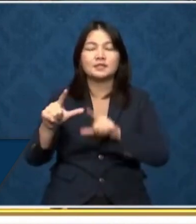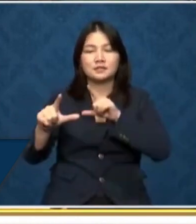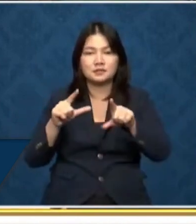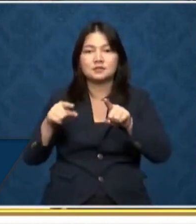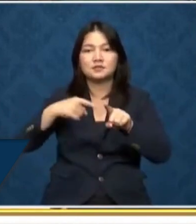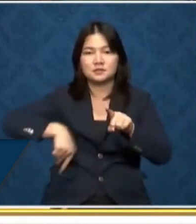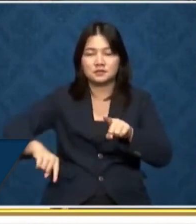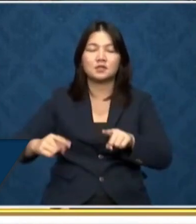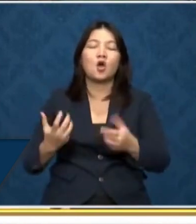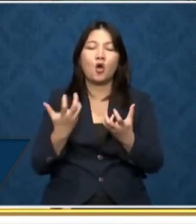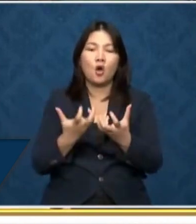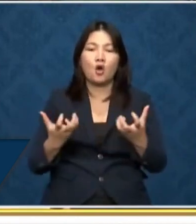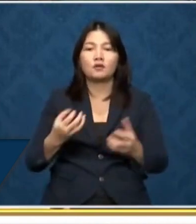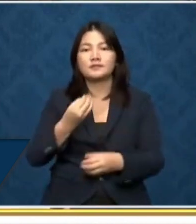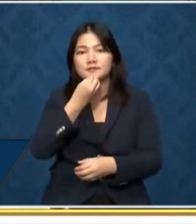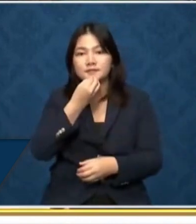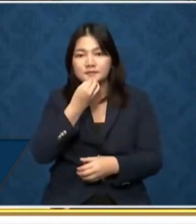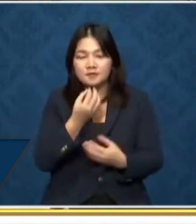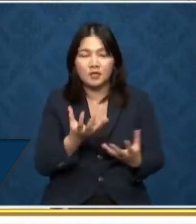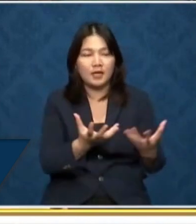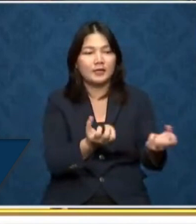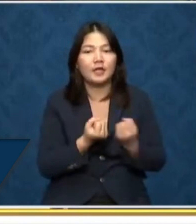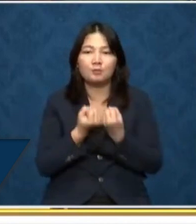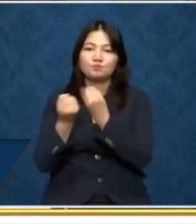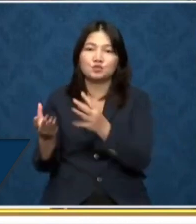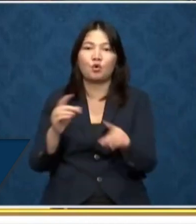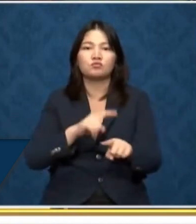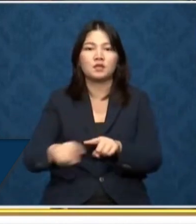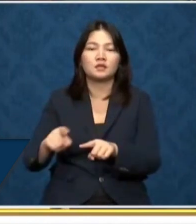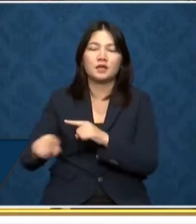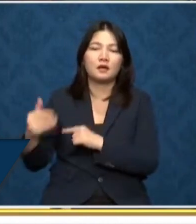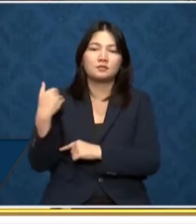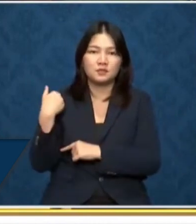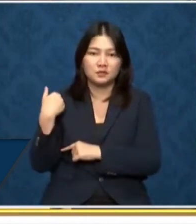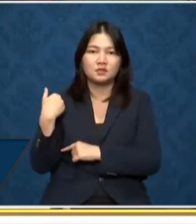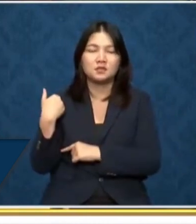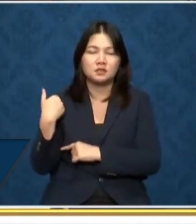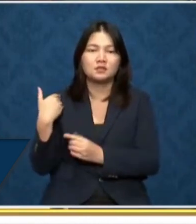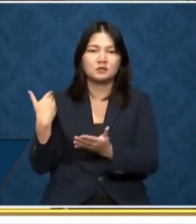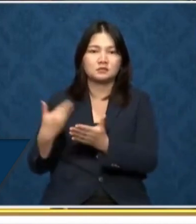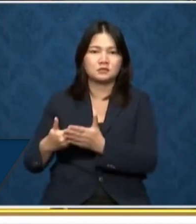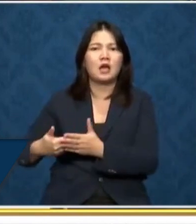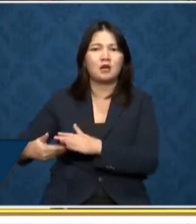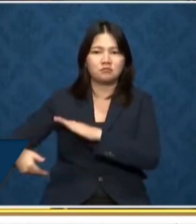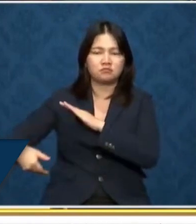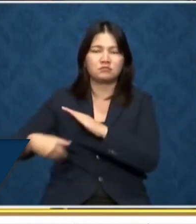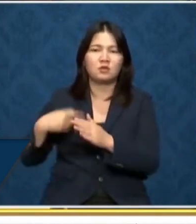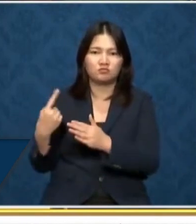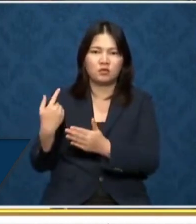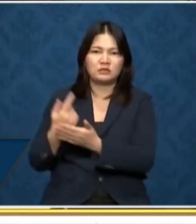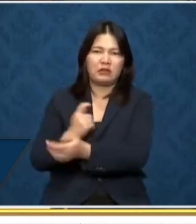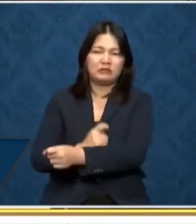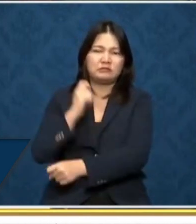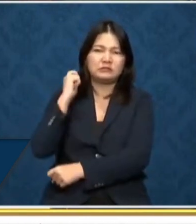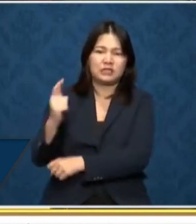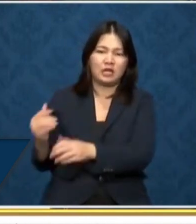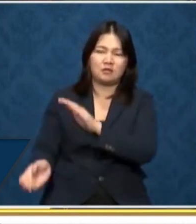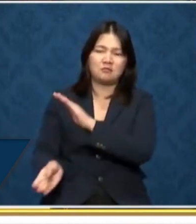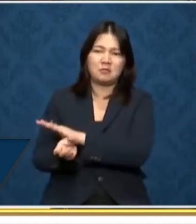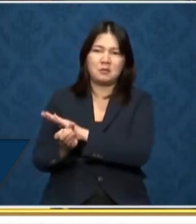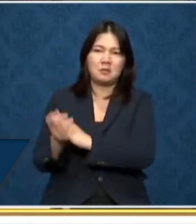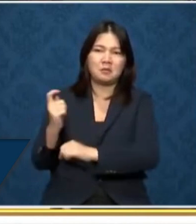ริการรับส่งสินค้าโดยมอเตอร์ไซค์ซึ่งถูกเรียกเก็บค่าธรรมเนียมในการตรวจสภาพรถที่แพงเกินจ